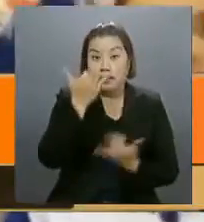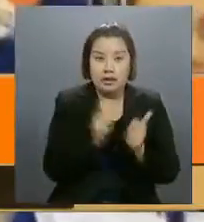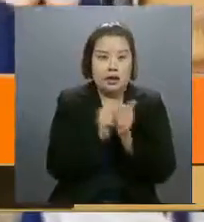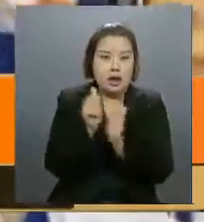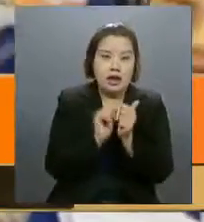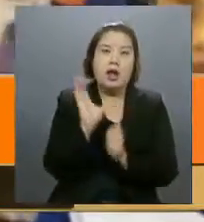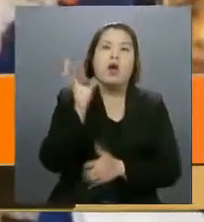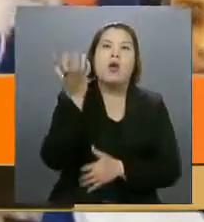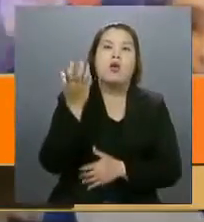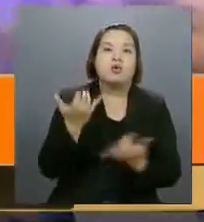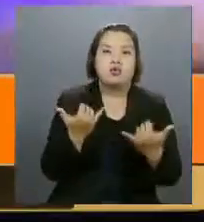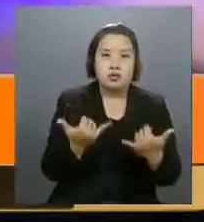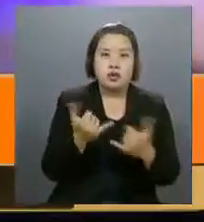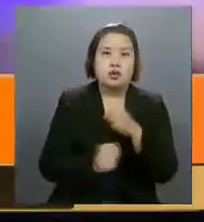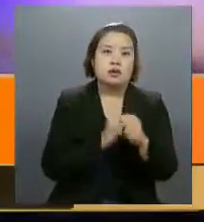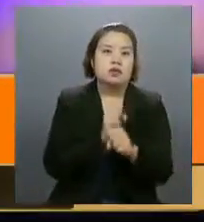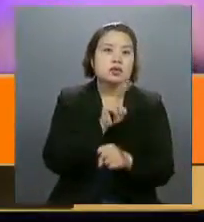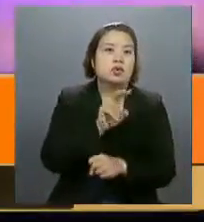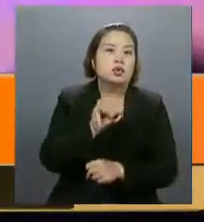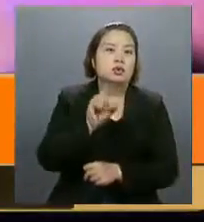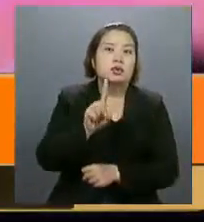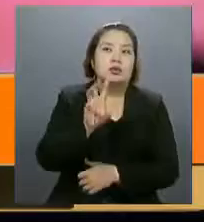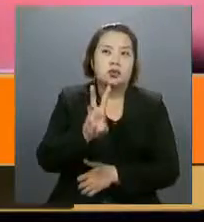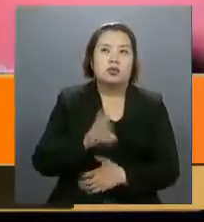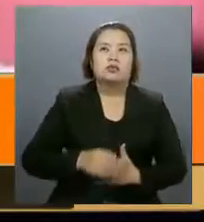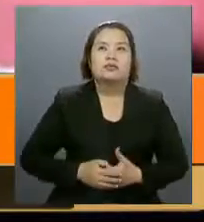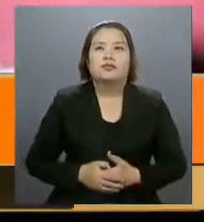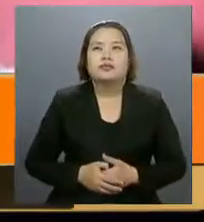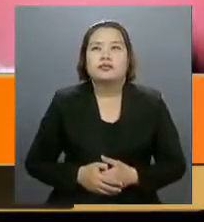Championship of Performing Arts 2016